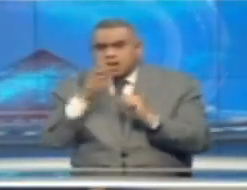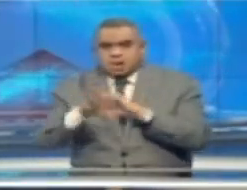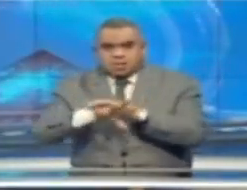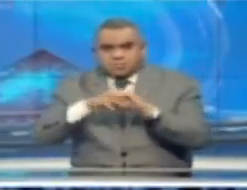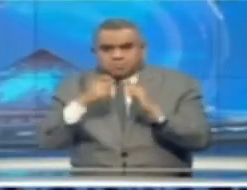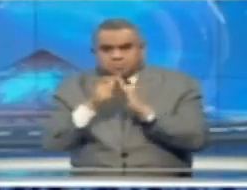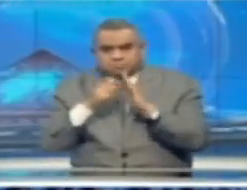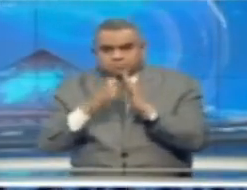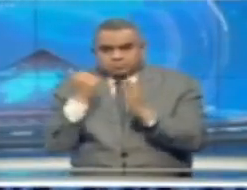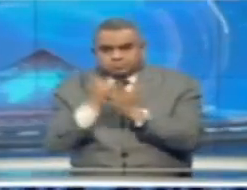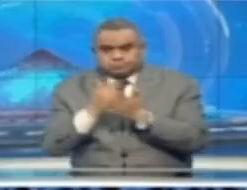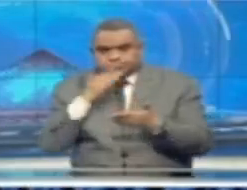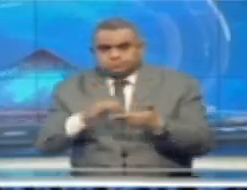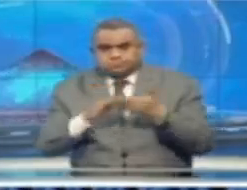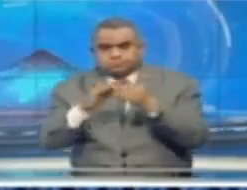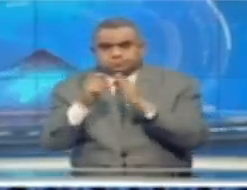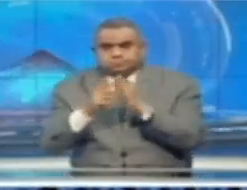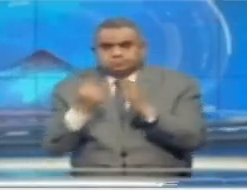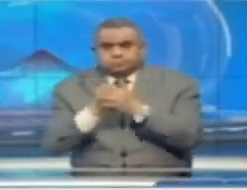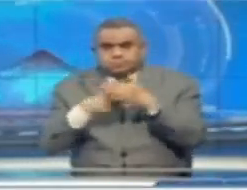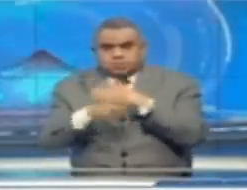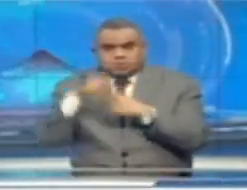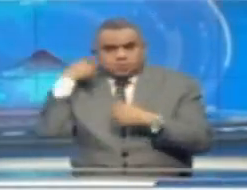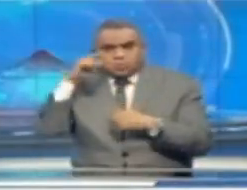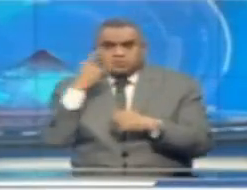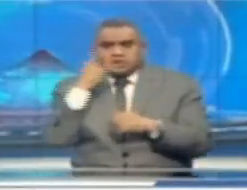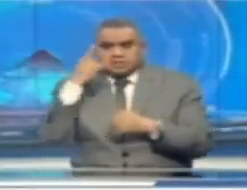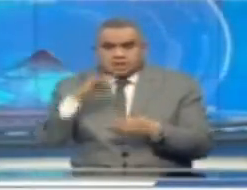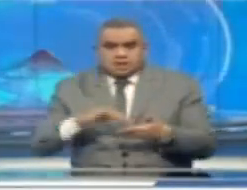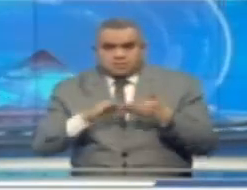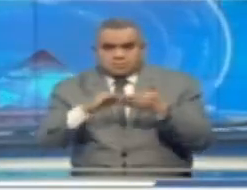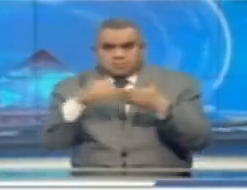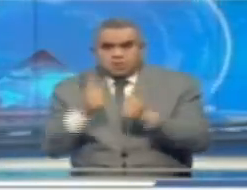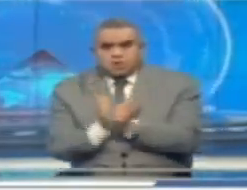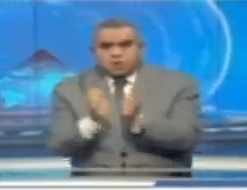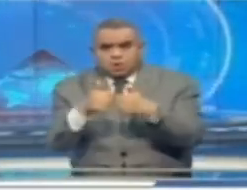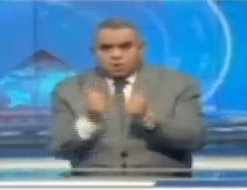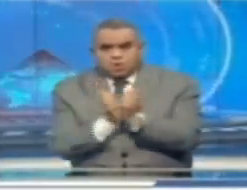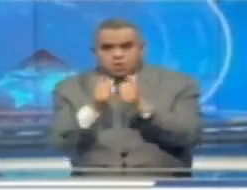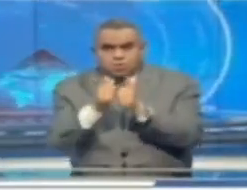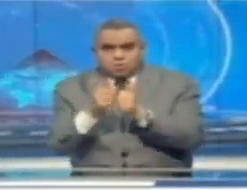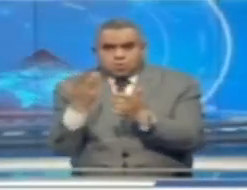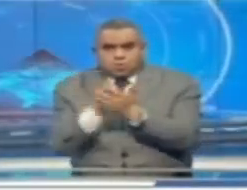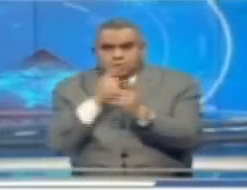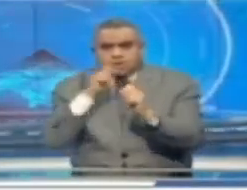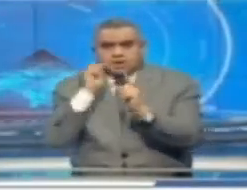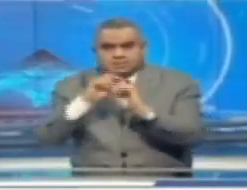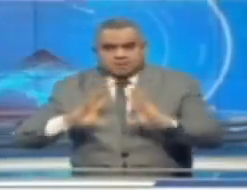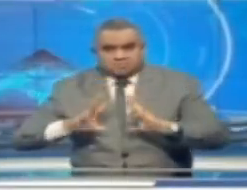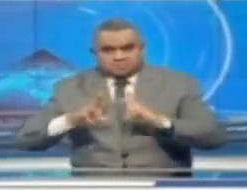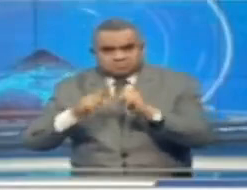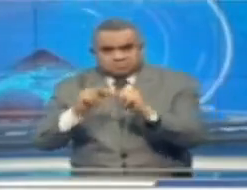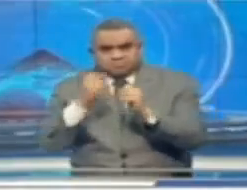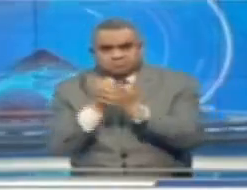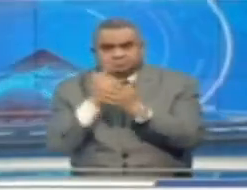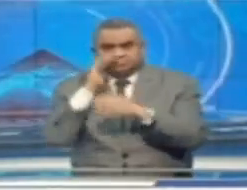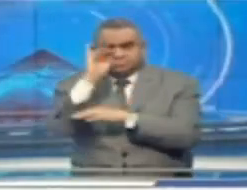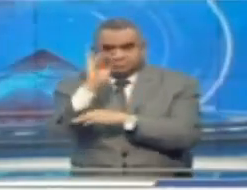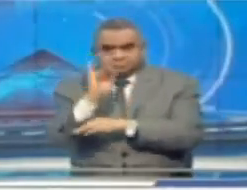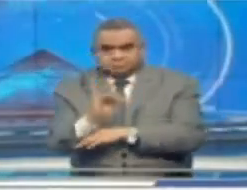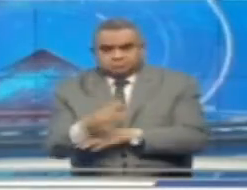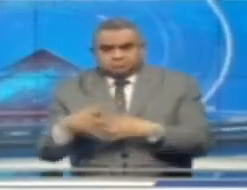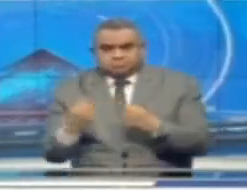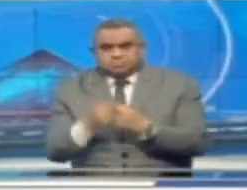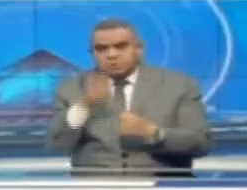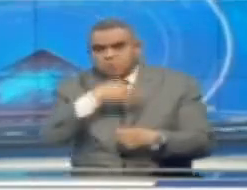صغيرة قدمتها وزارة الداخلية للمفرج عنهم وأسر نزلاء مراكز الإصلاح والتأهيل تحت مظلة مبادرة